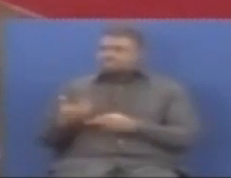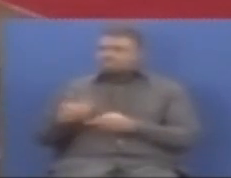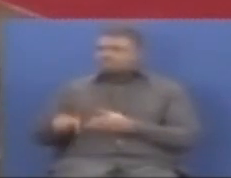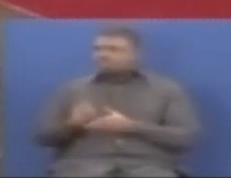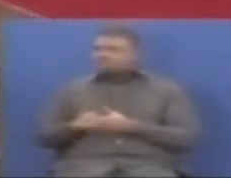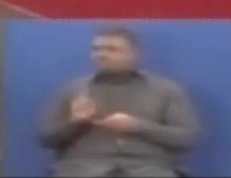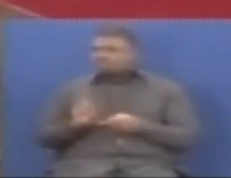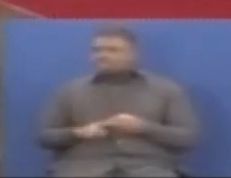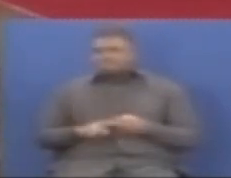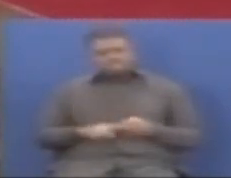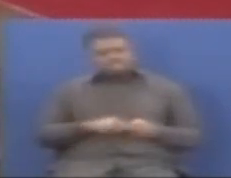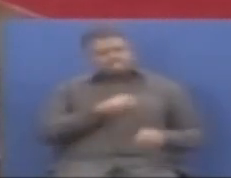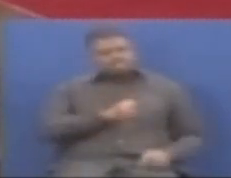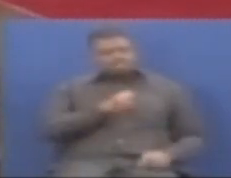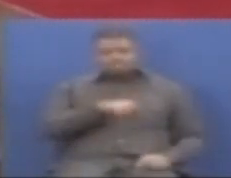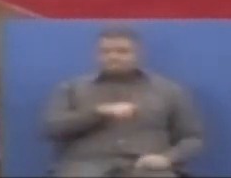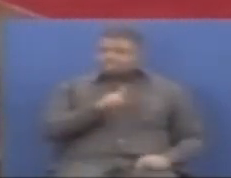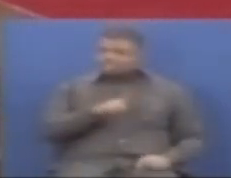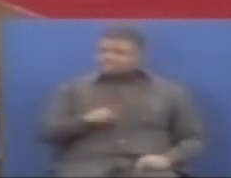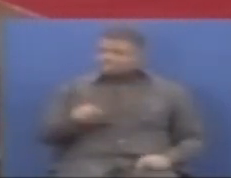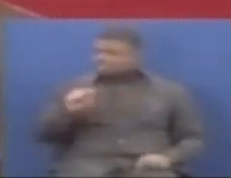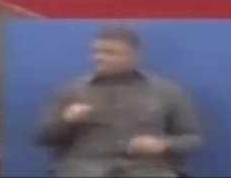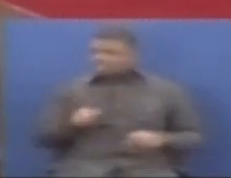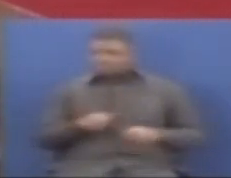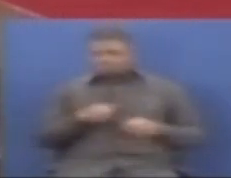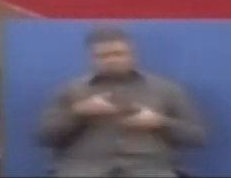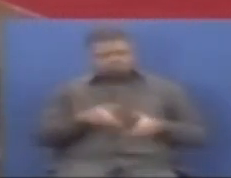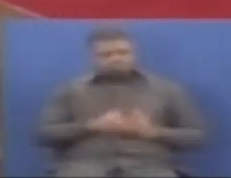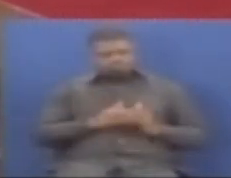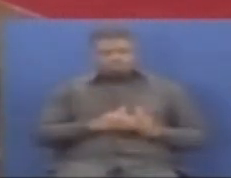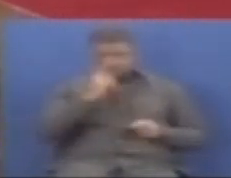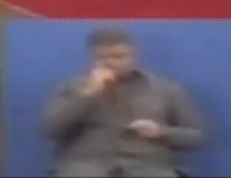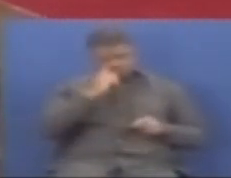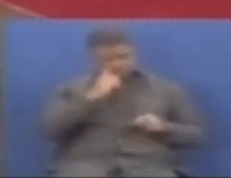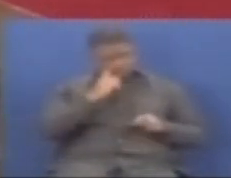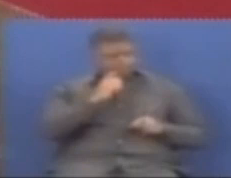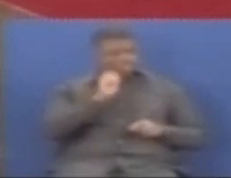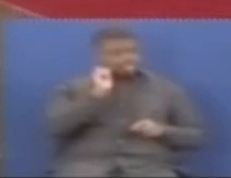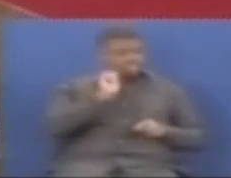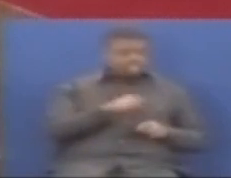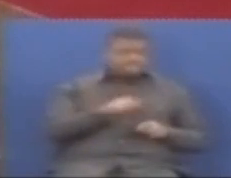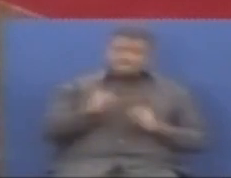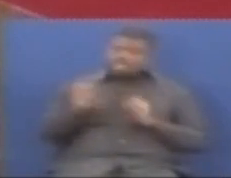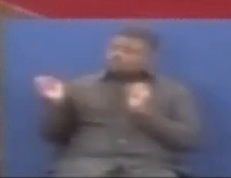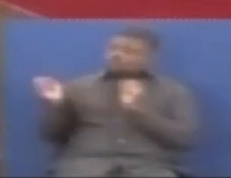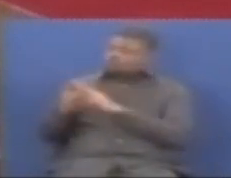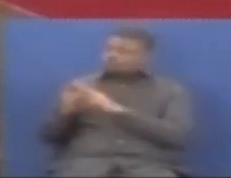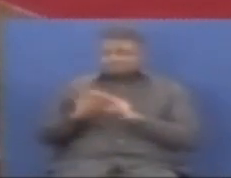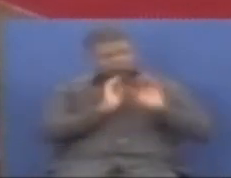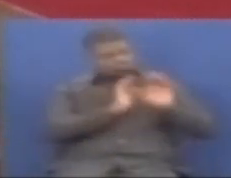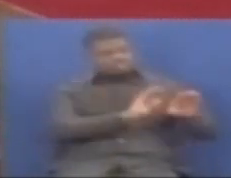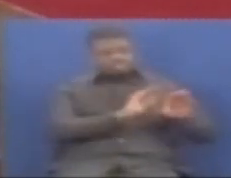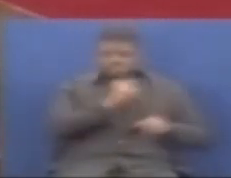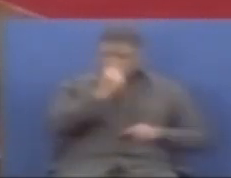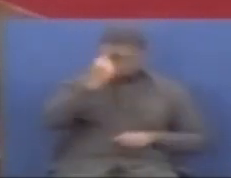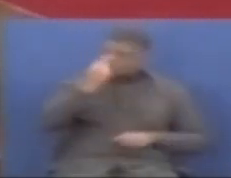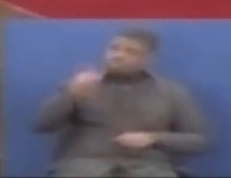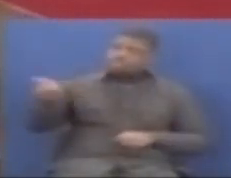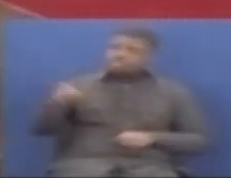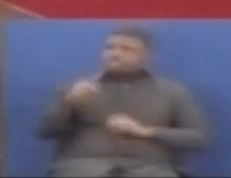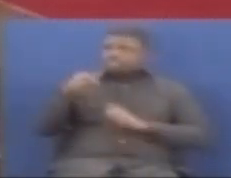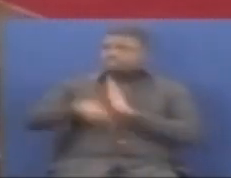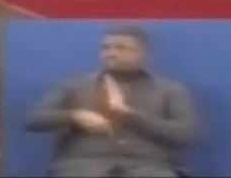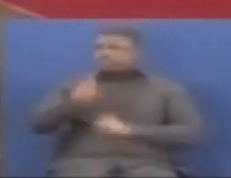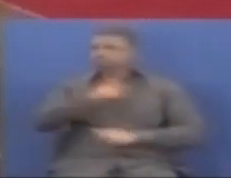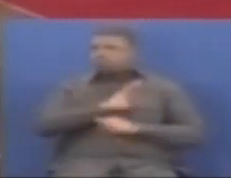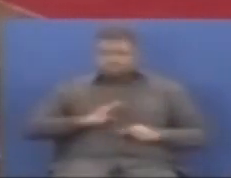kutumia balozi zetu nje ya nchi ni kupata taarifa za kina kuhusu mahitaji ya masoko ya mazao na bidhaa za Tanzania